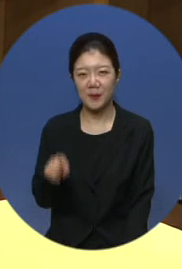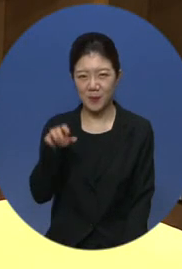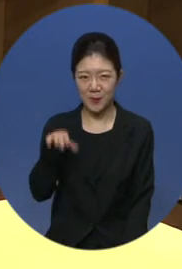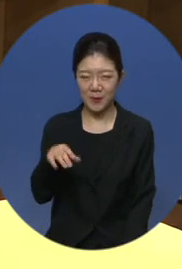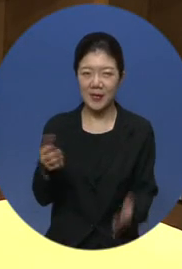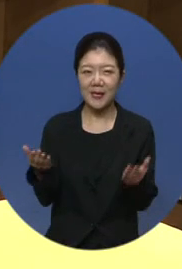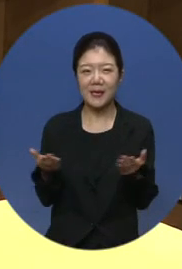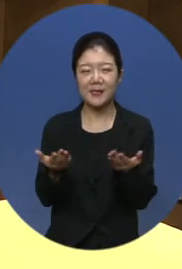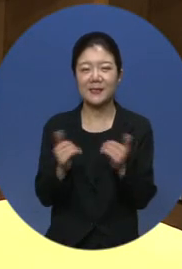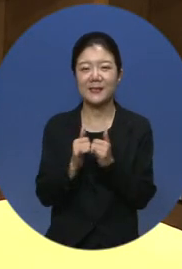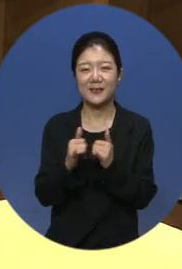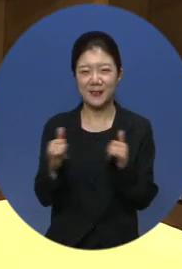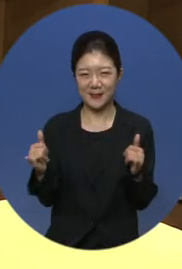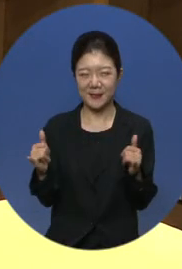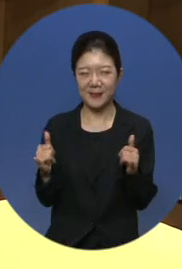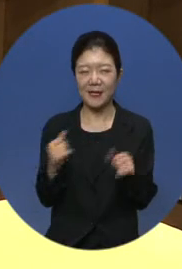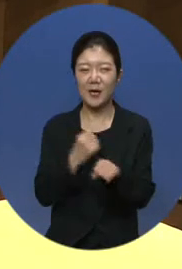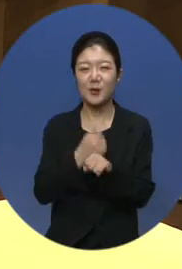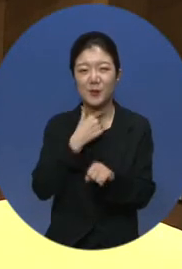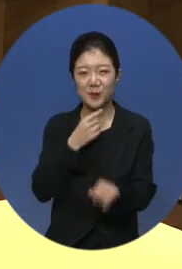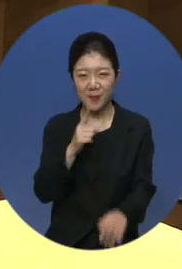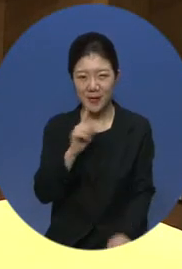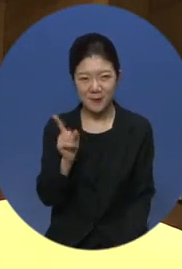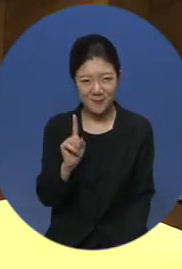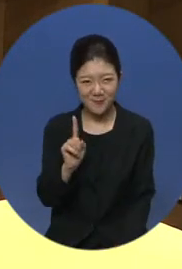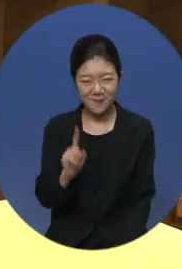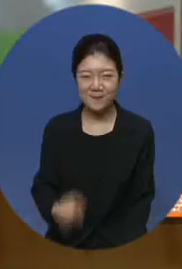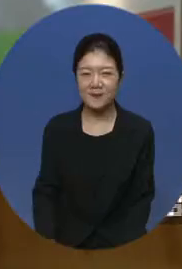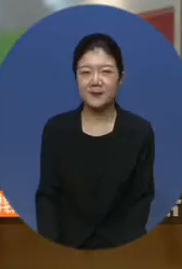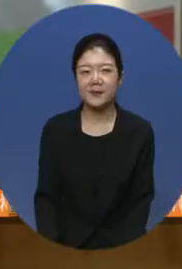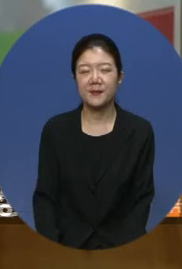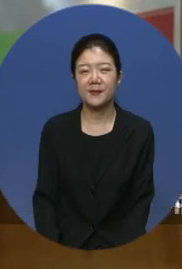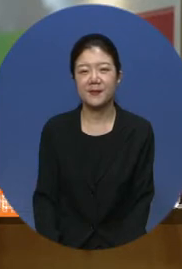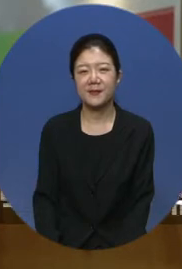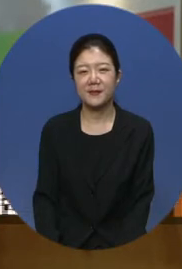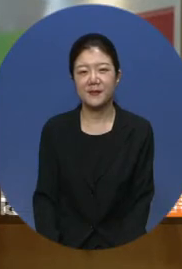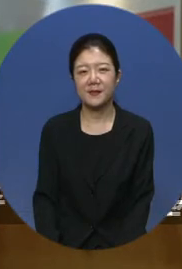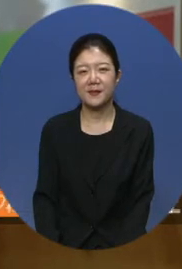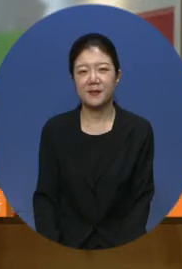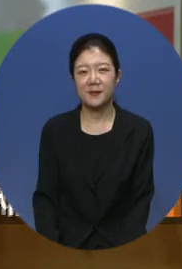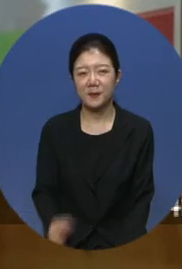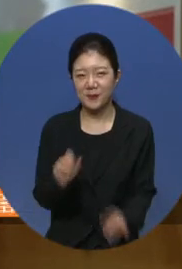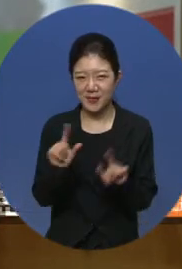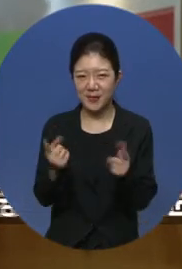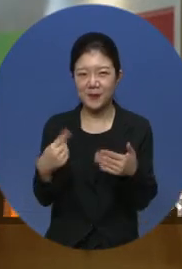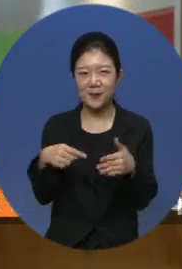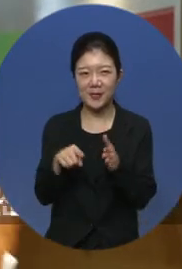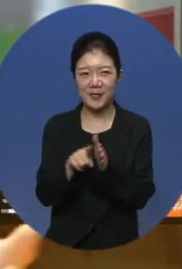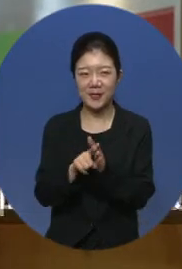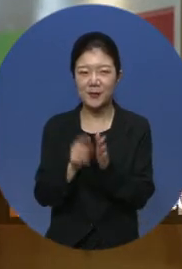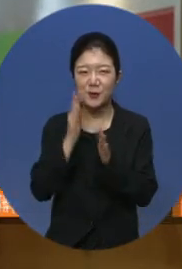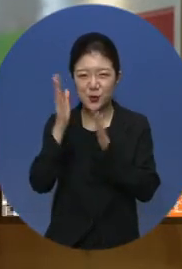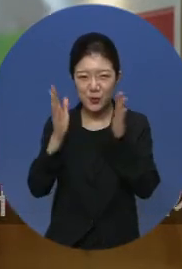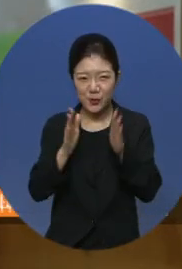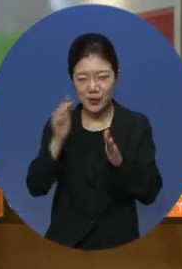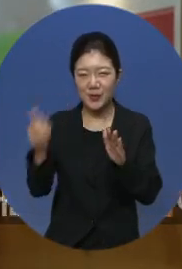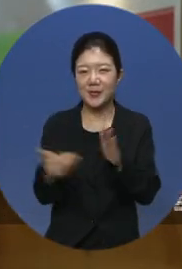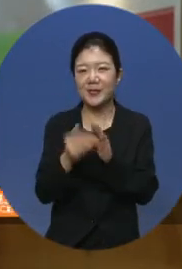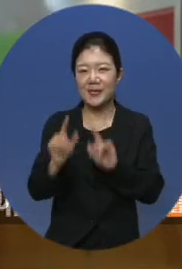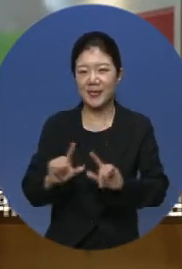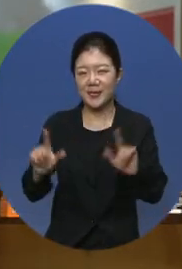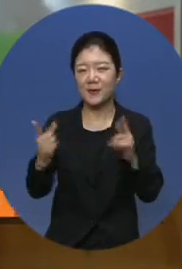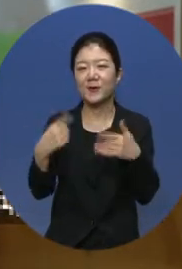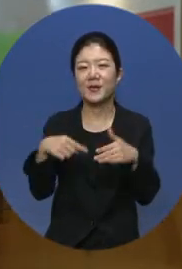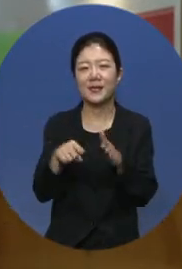숲스토리에서 일하고 있는 직원분들에게 하고 싶은 말이 있다면 어떤 게 있을까요? 좋은 날을 위해서, 숲을 이루는 그날을 위해서